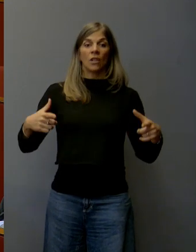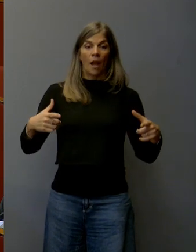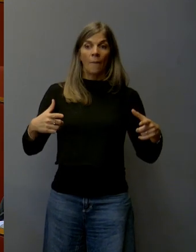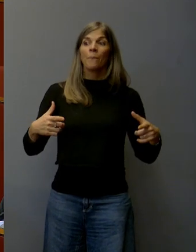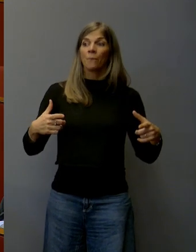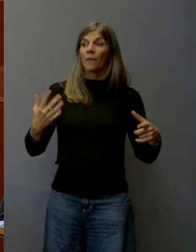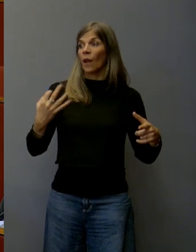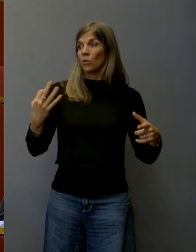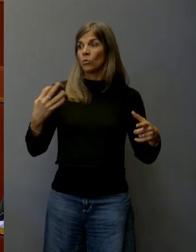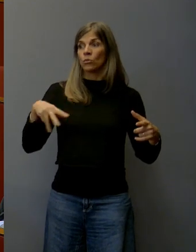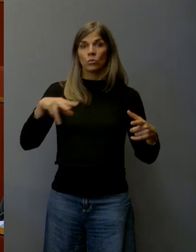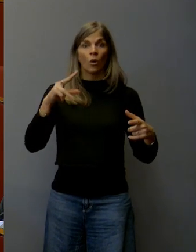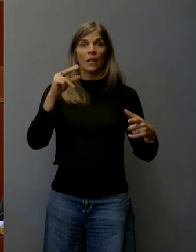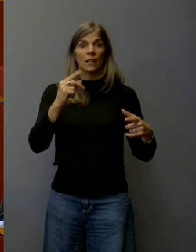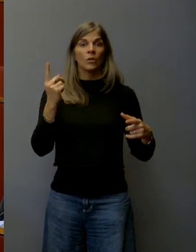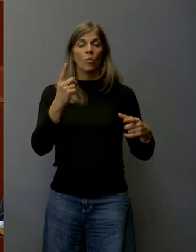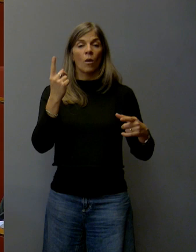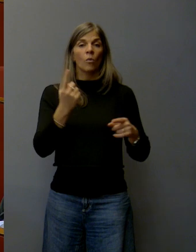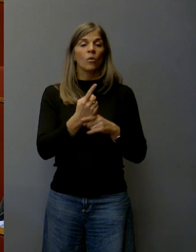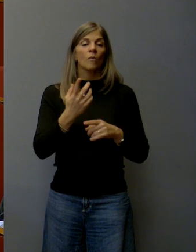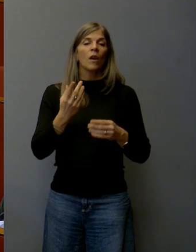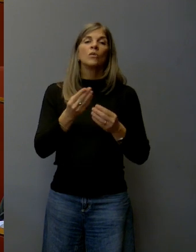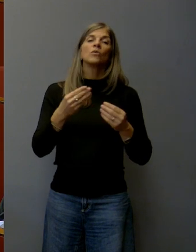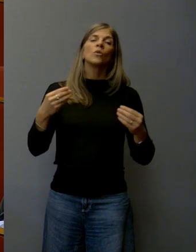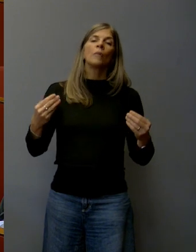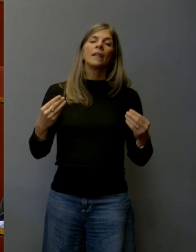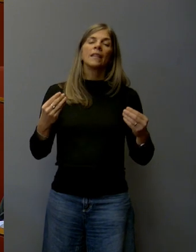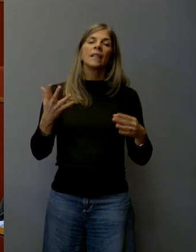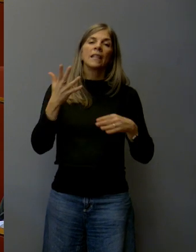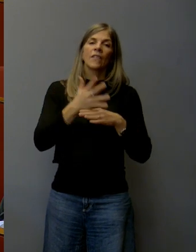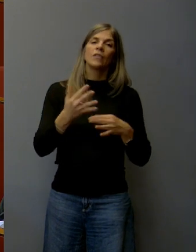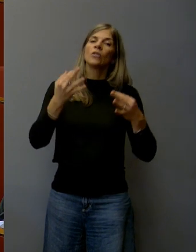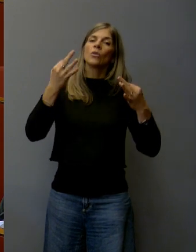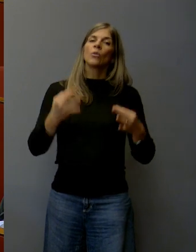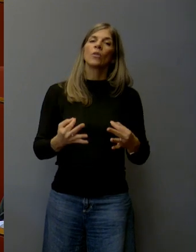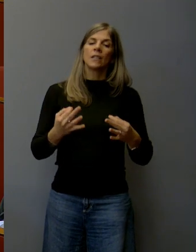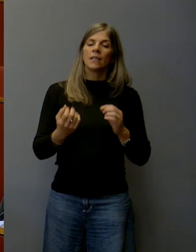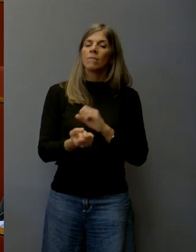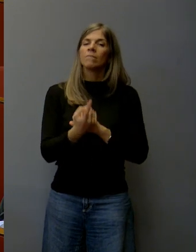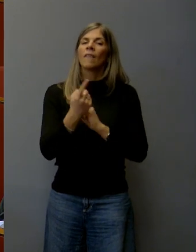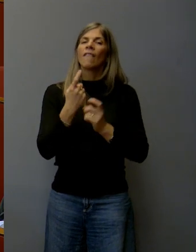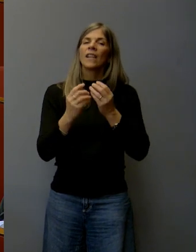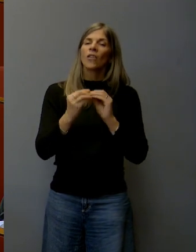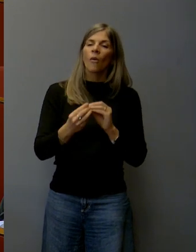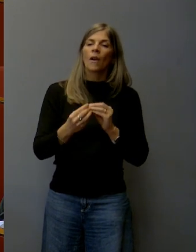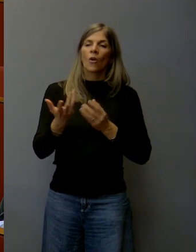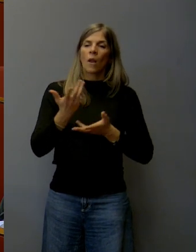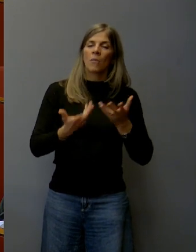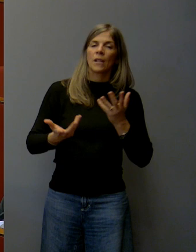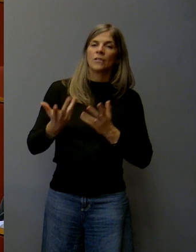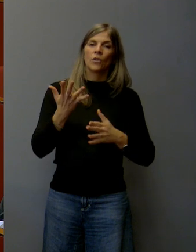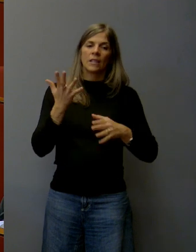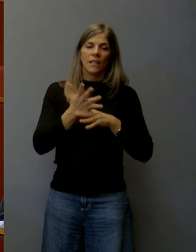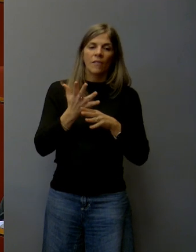In quest'aula che gli strumenti di intervento per la sicurezza passano anche da una collaborazione da un intervento un'azione